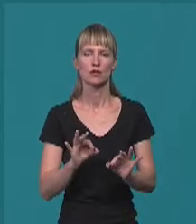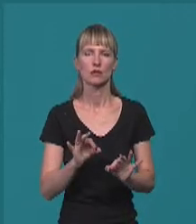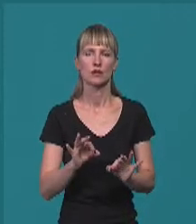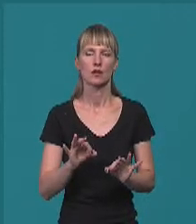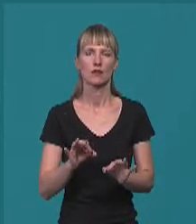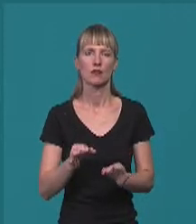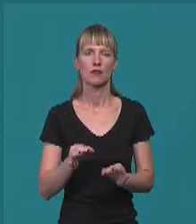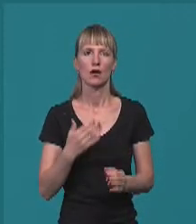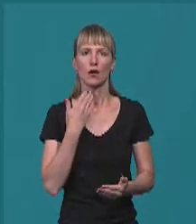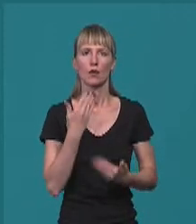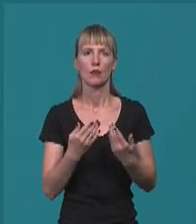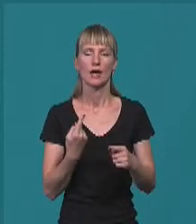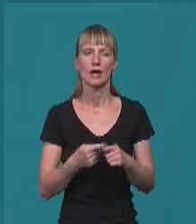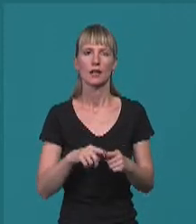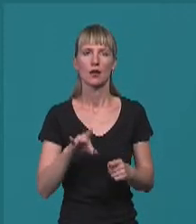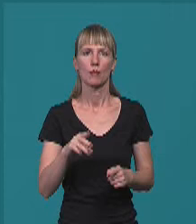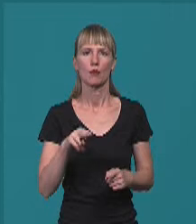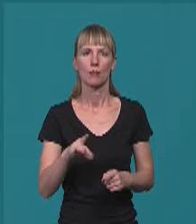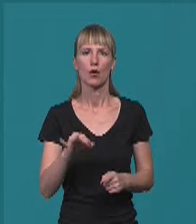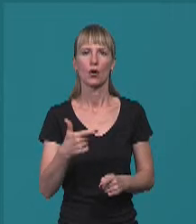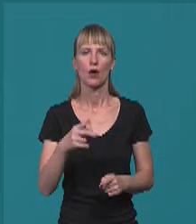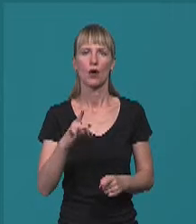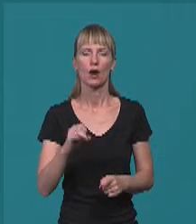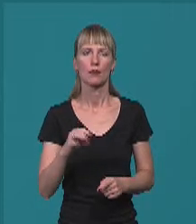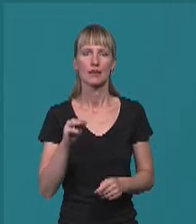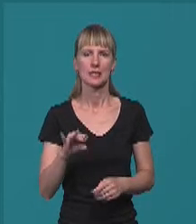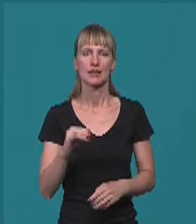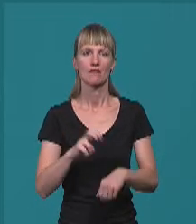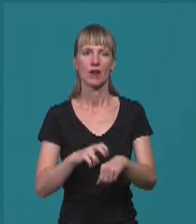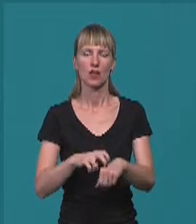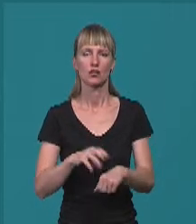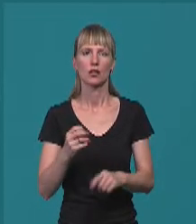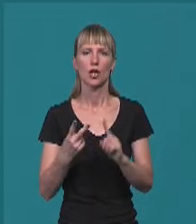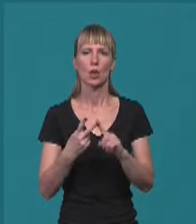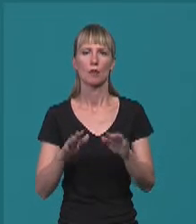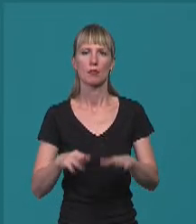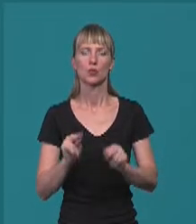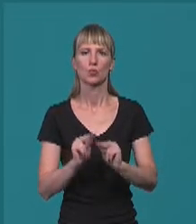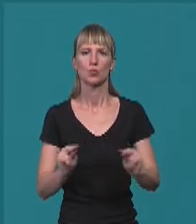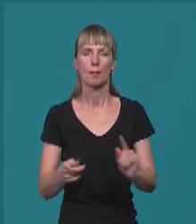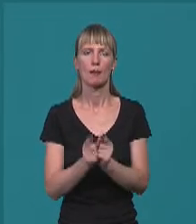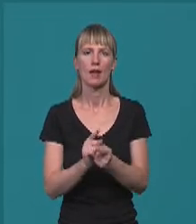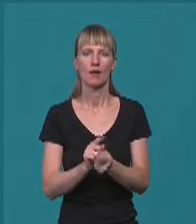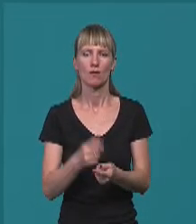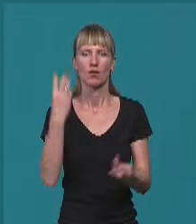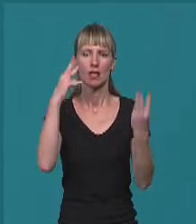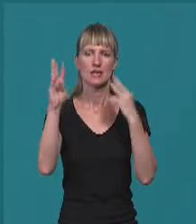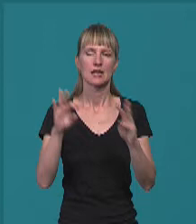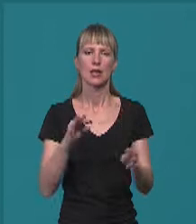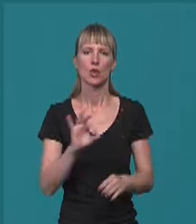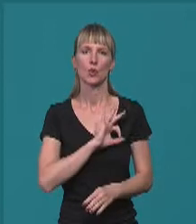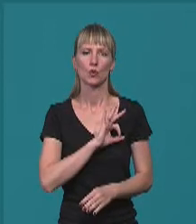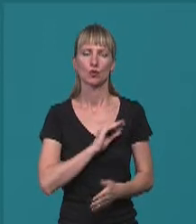респондентів визначили, що це програміст та лікар. Далі на другому місці це вчитель, перекладач, веб-дизайнер, економіст,